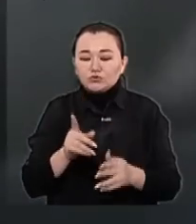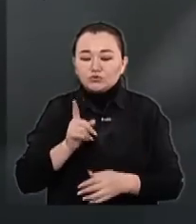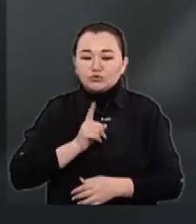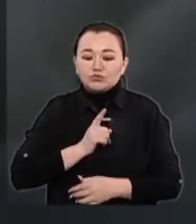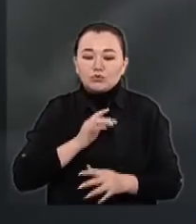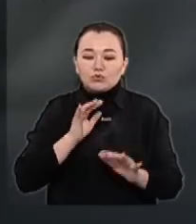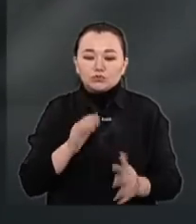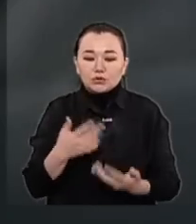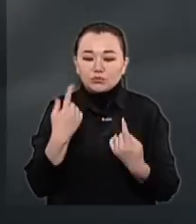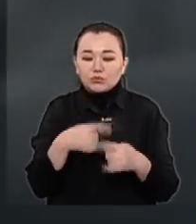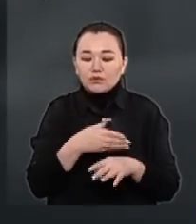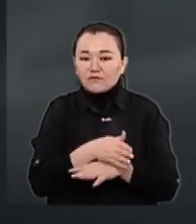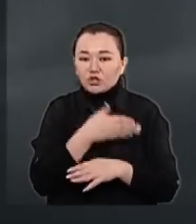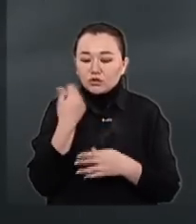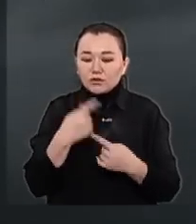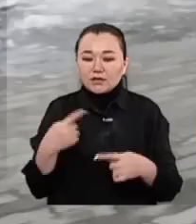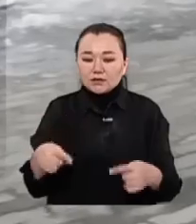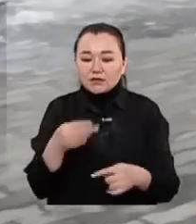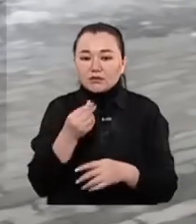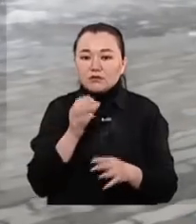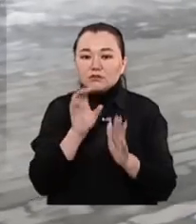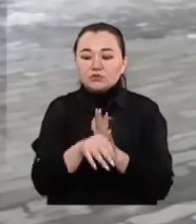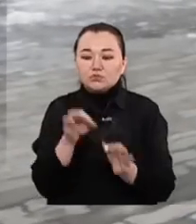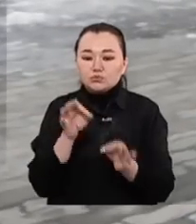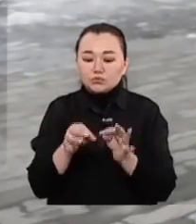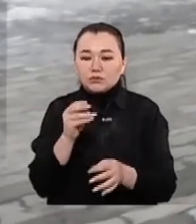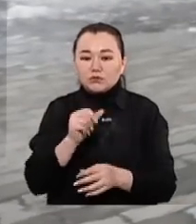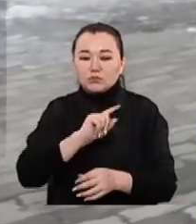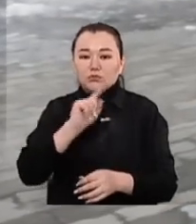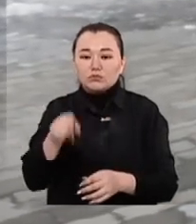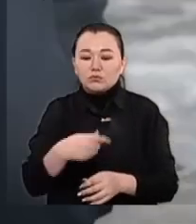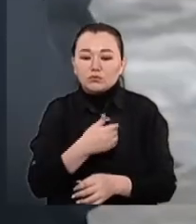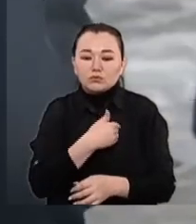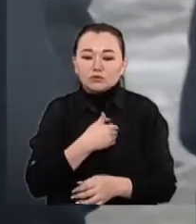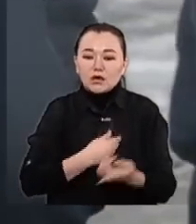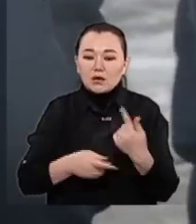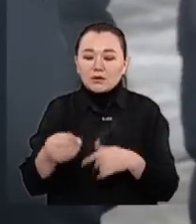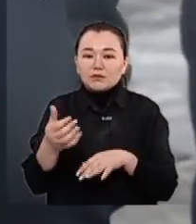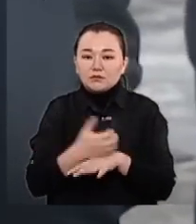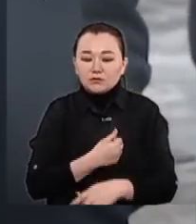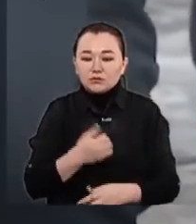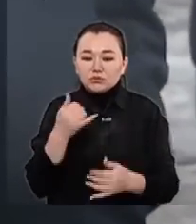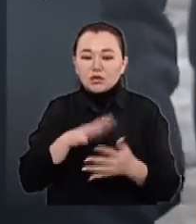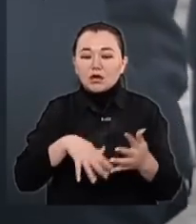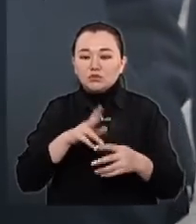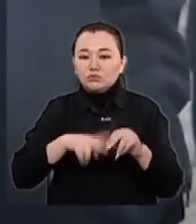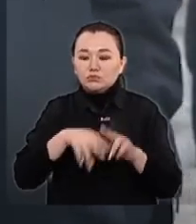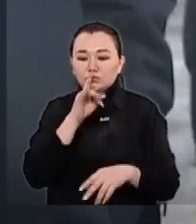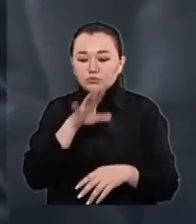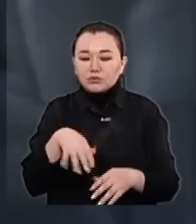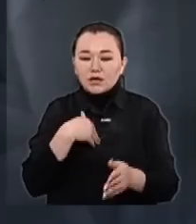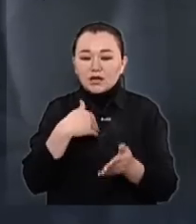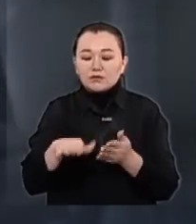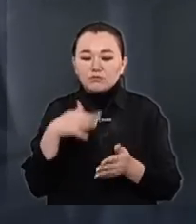күтуден шаршап, амалы таусылған кейбір үлескерлер соттасып ақшаларын өндіріп алмақ. Уже салынатын түрі жоқ. Мен сияқты отказниктер